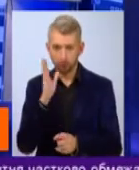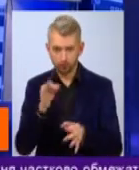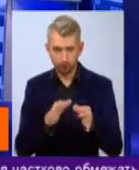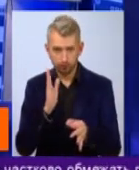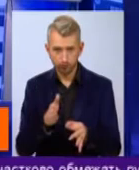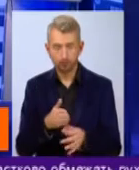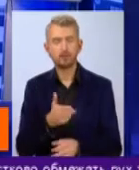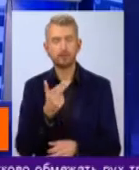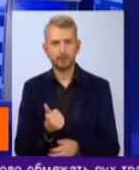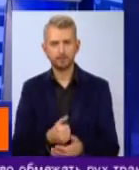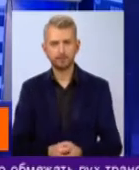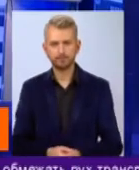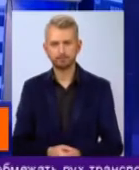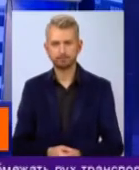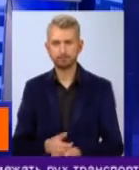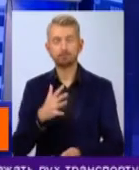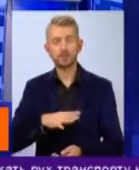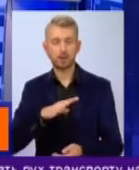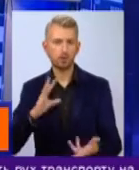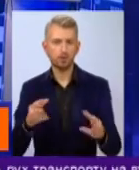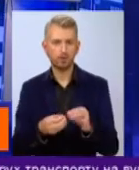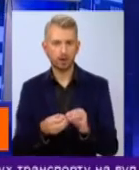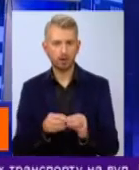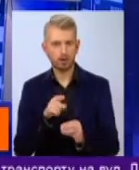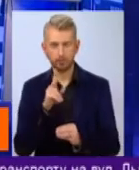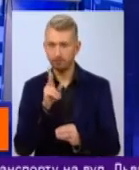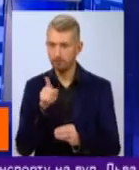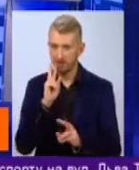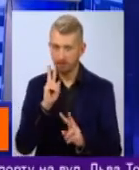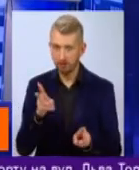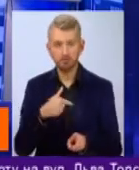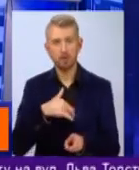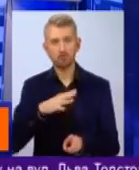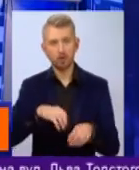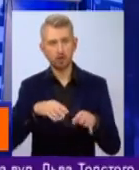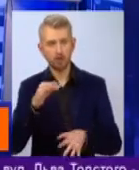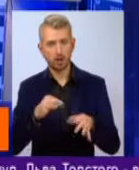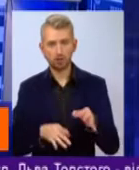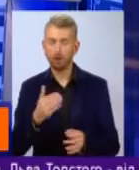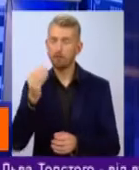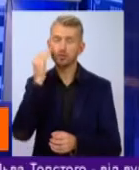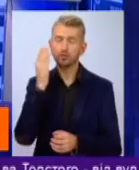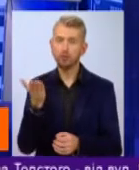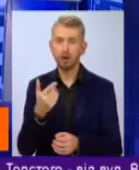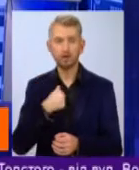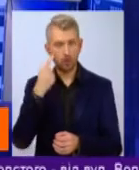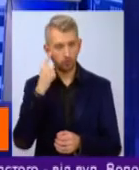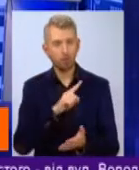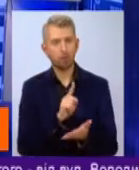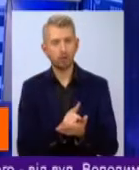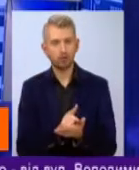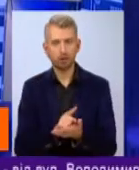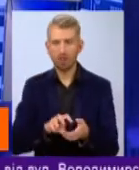Так. Чекаємо результату. Ви не знаєте? Ну, я чекаю на рішення суду. А як ви гадаєте, ваша думка? Я думаю, що має. Не